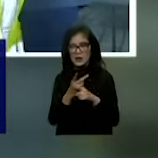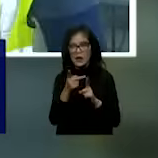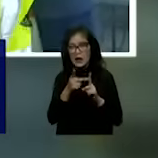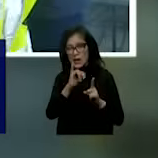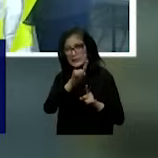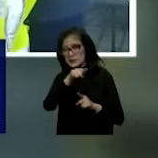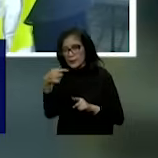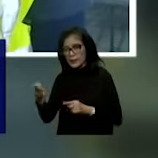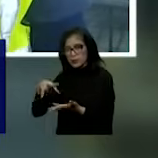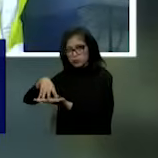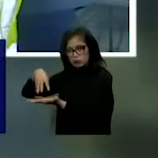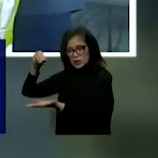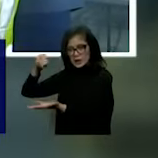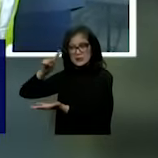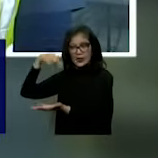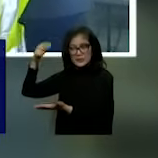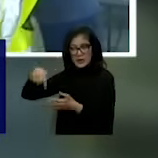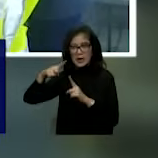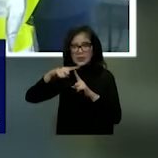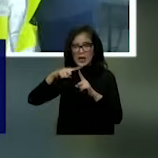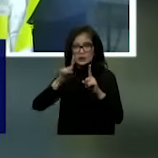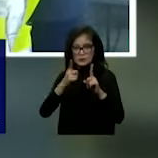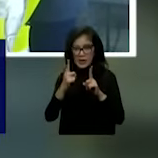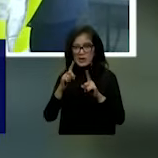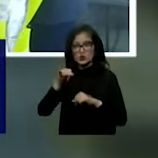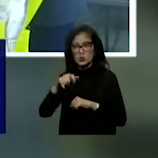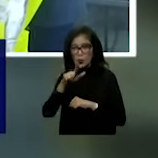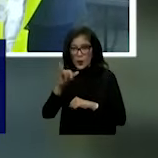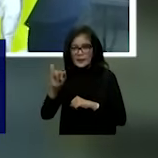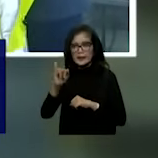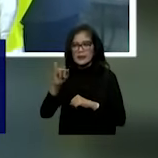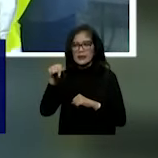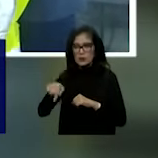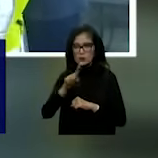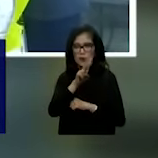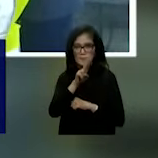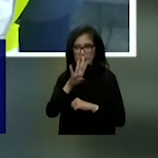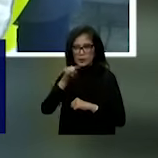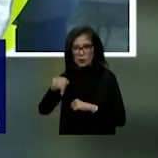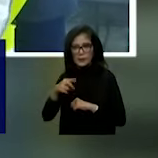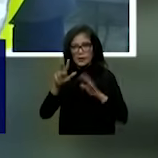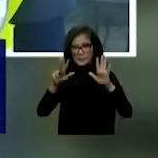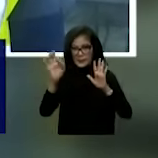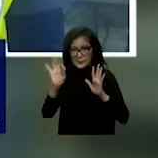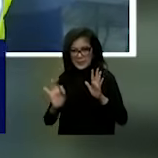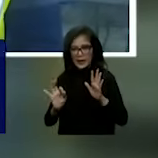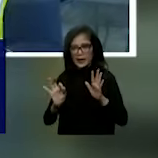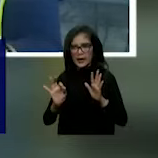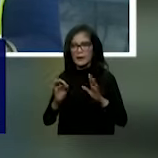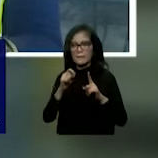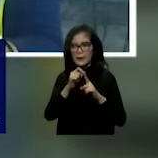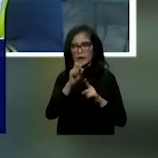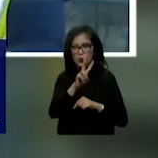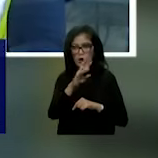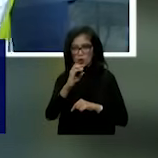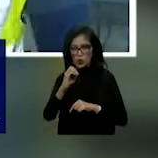per 11 Juli 2024 sudah mencapai 78,5%. Kemudian untuk paket kontrak kedua CP202 dari